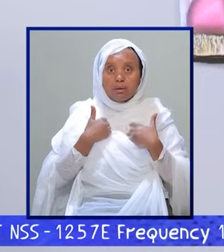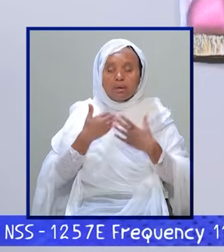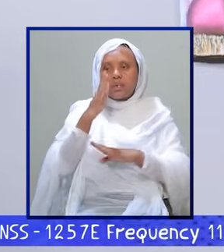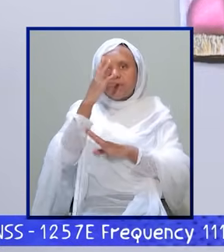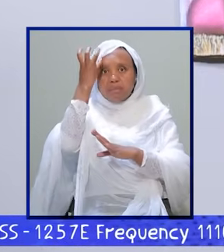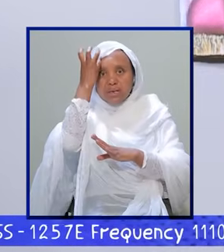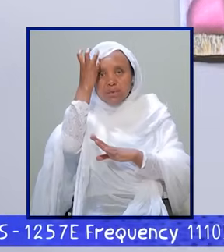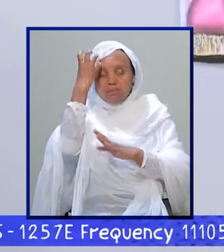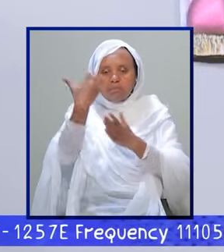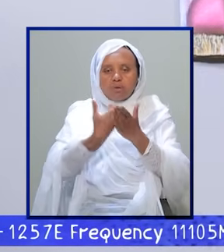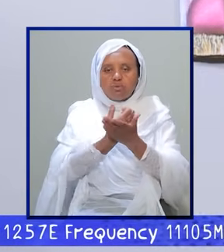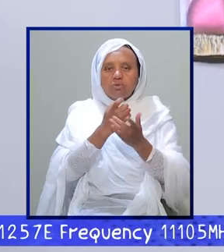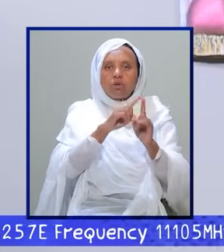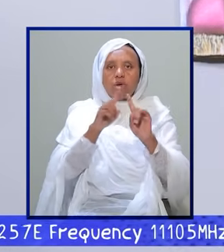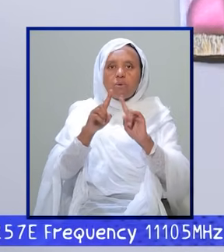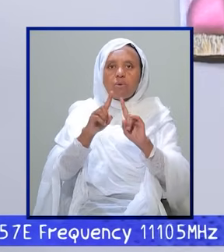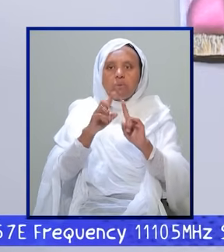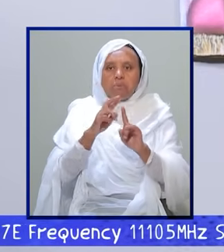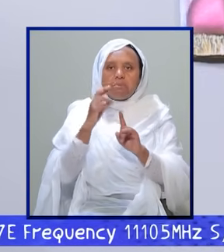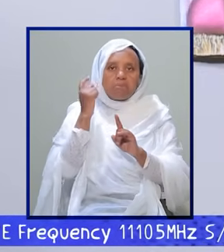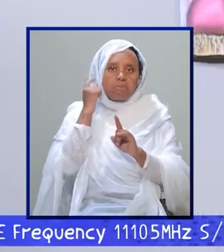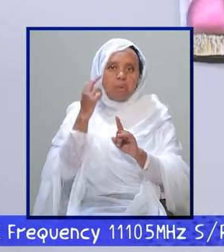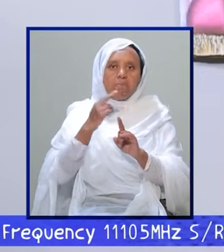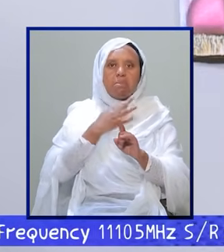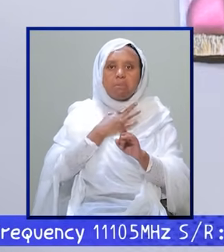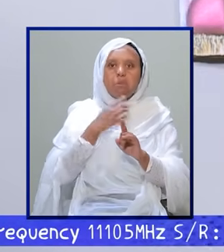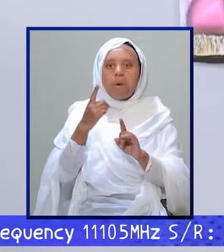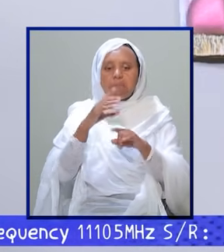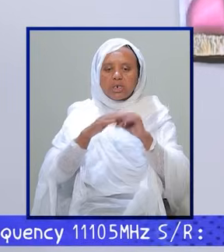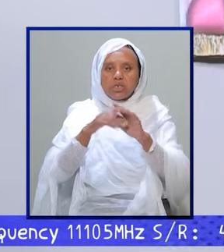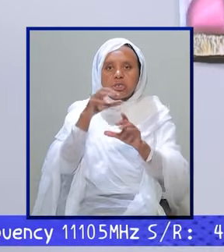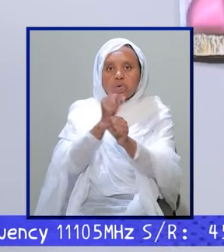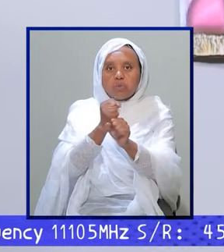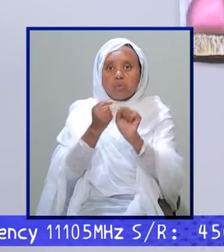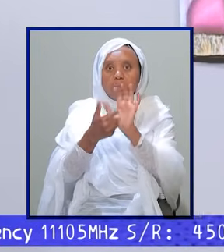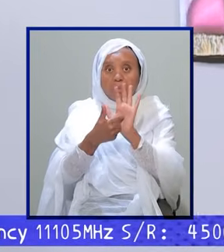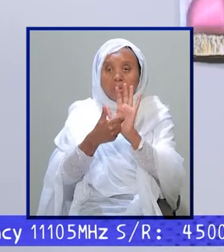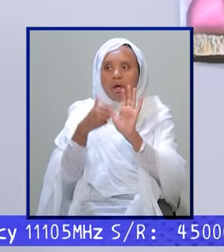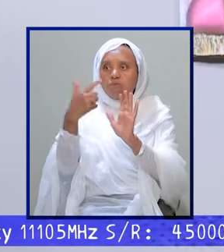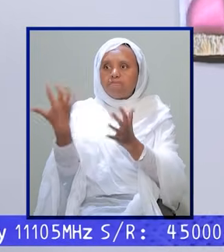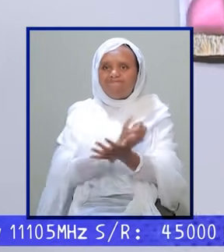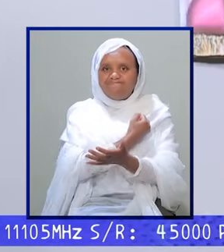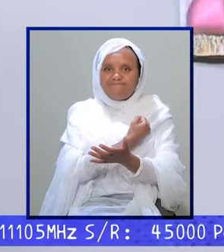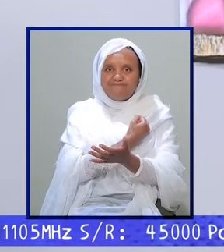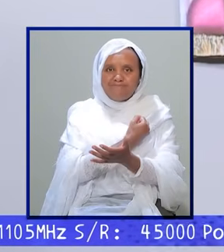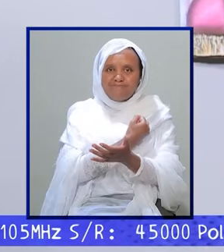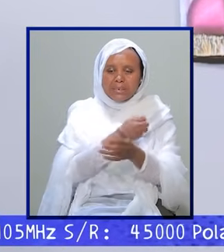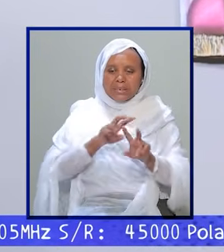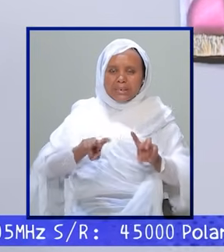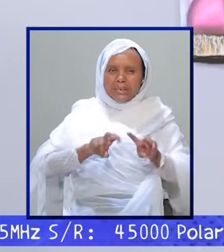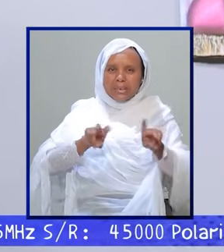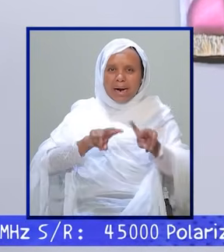እግዚአብሔር መንግስት የሚያስወርስ ነገር ደግሞ ወይ በጆሮአችን ወይ በአንገታችን ወይ በእጃችን ተይዞ ቢታይ አንዱ ደግሞ ይነጥቀናል። ስለዚህ